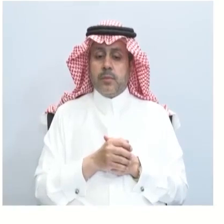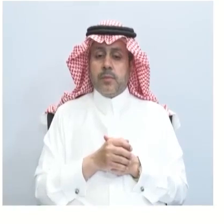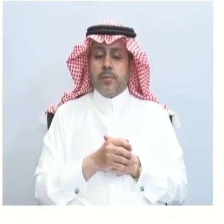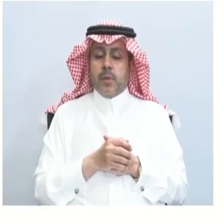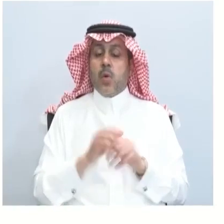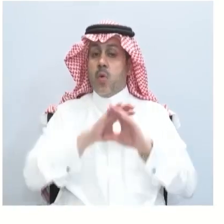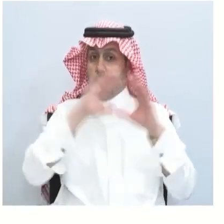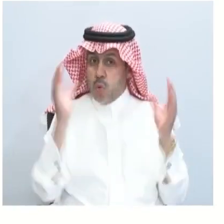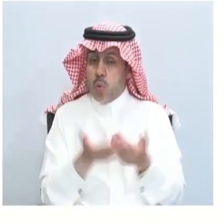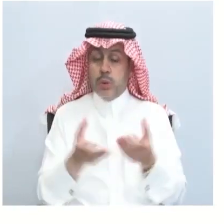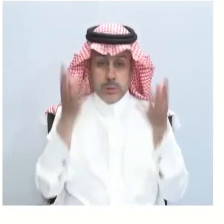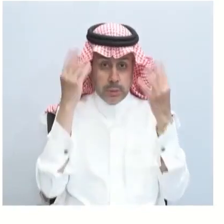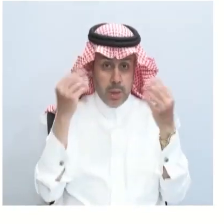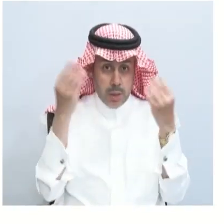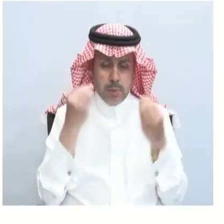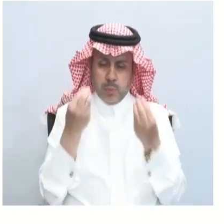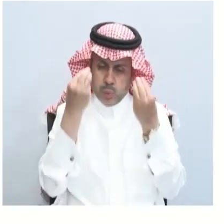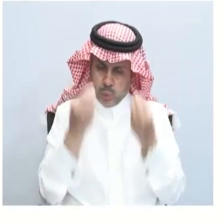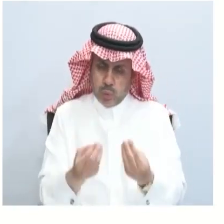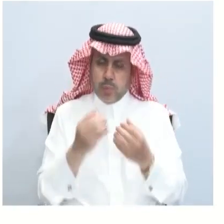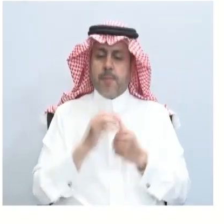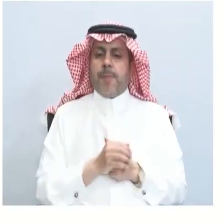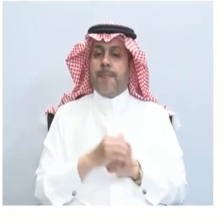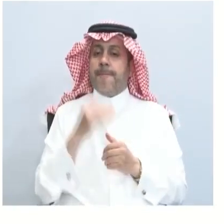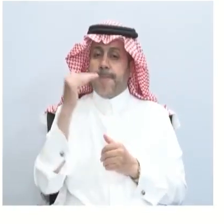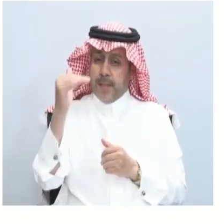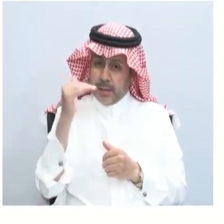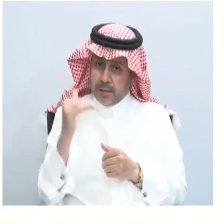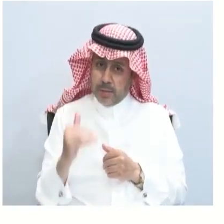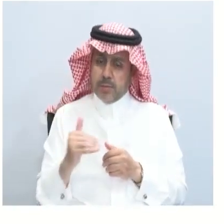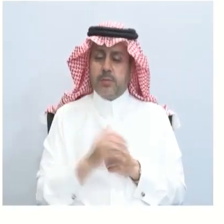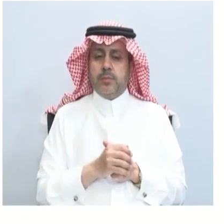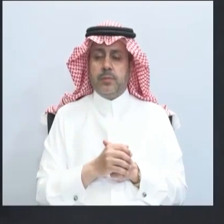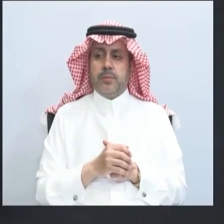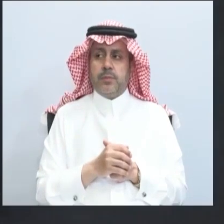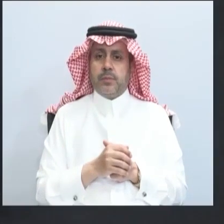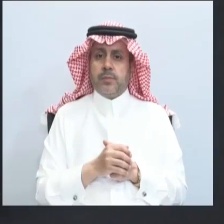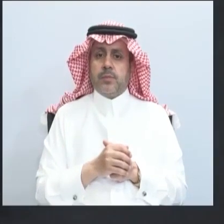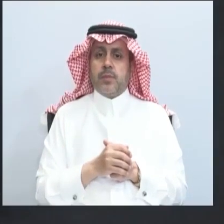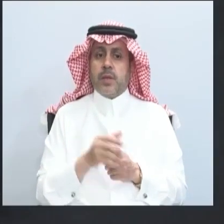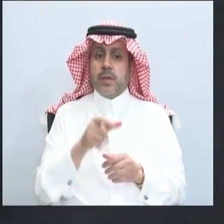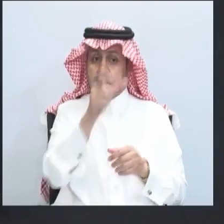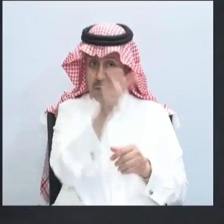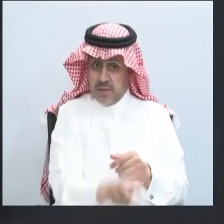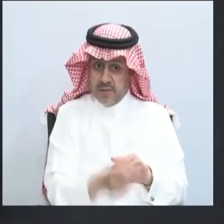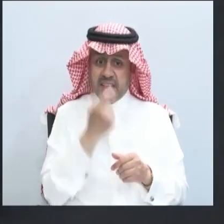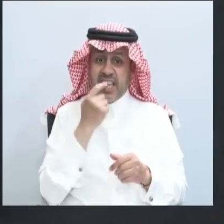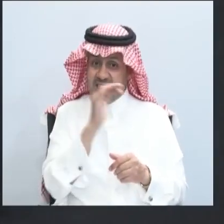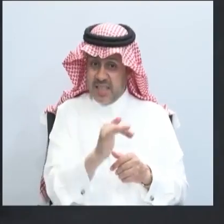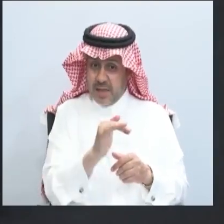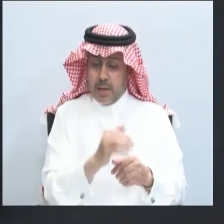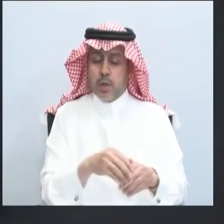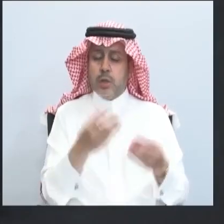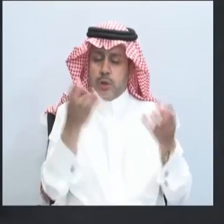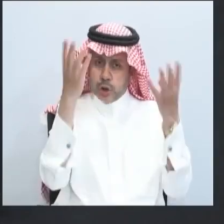ذلك كل يكون بالرفق والتدريج فالصغير لا يحتاج ان نملئ بالعلم املاء لا